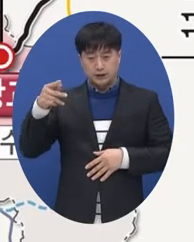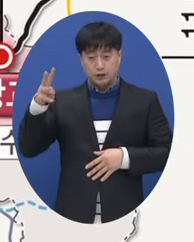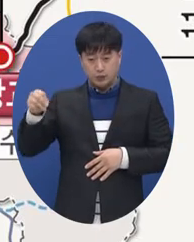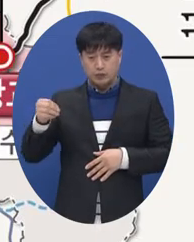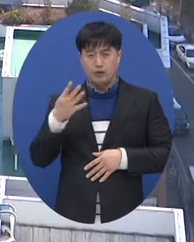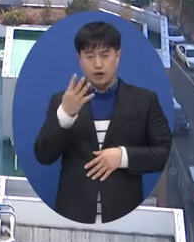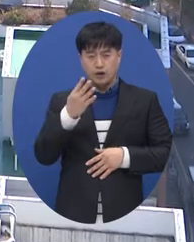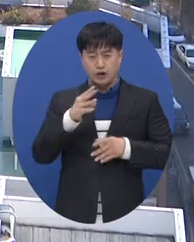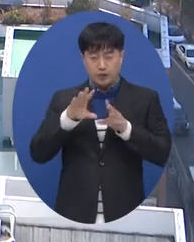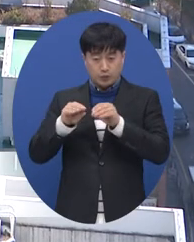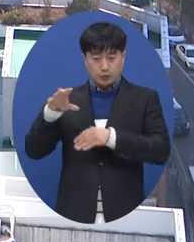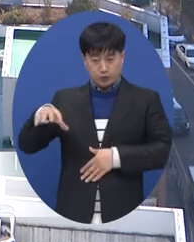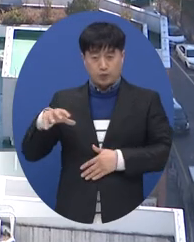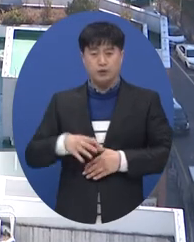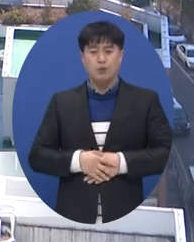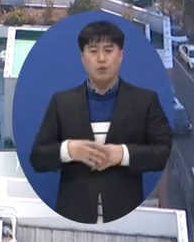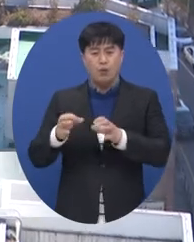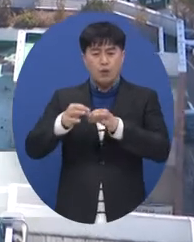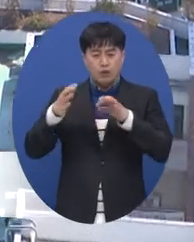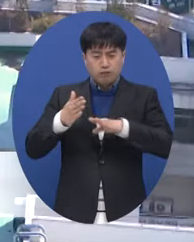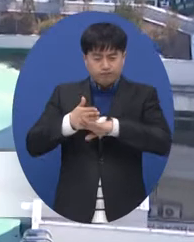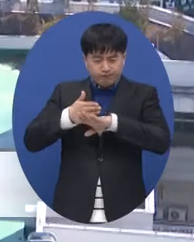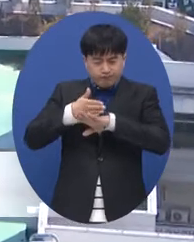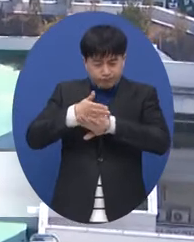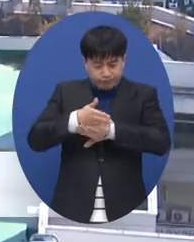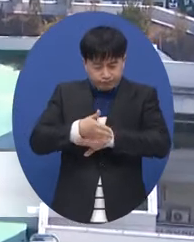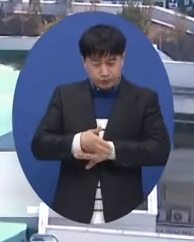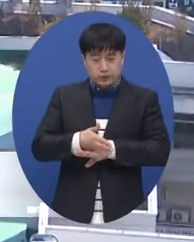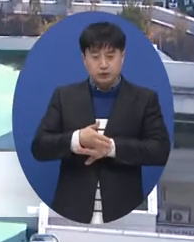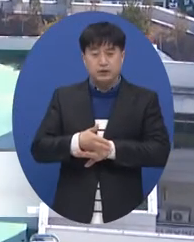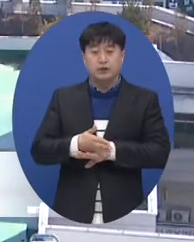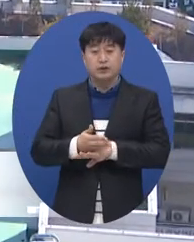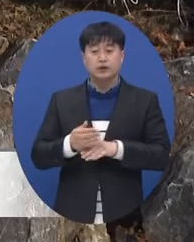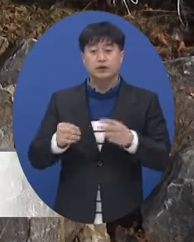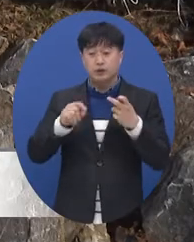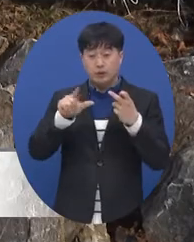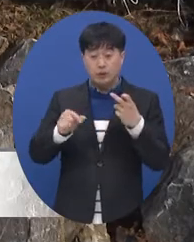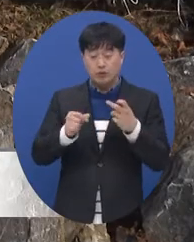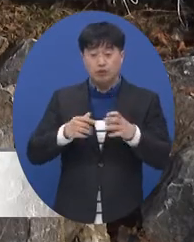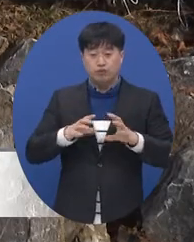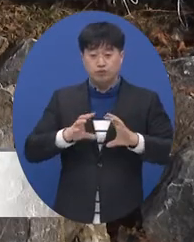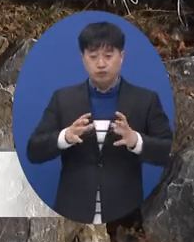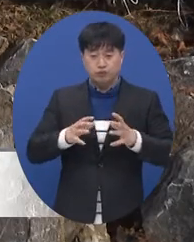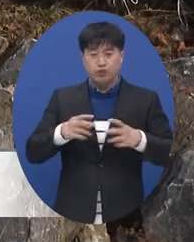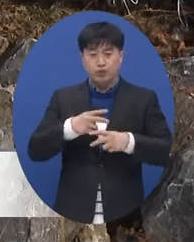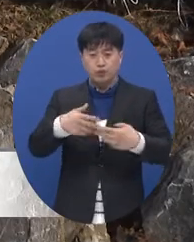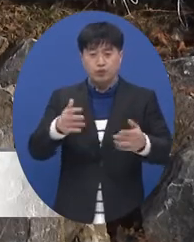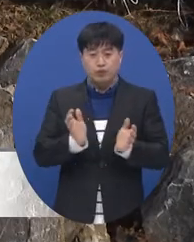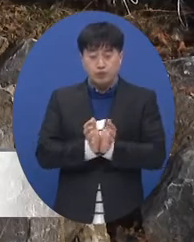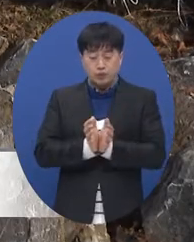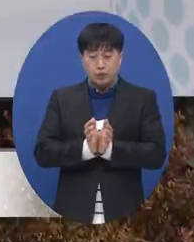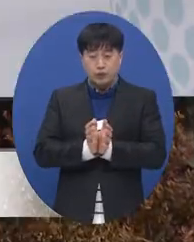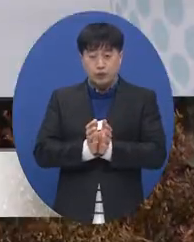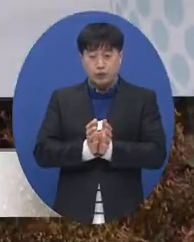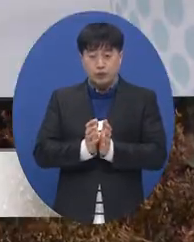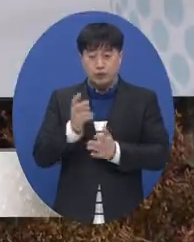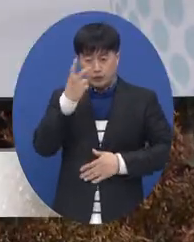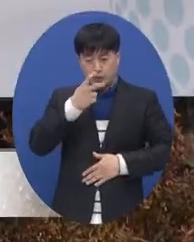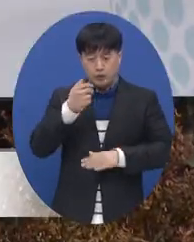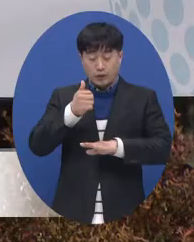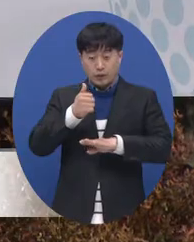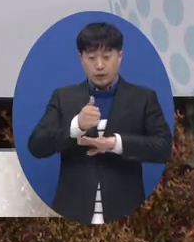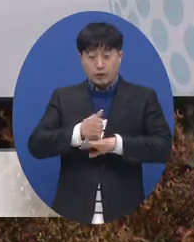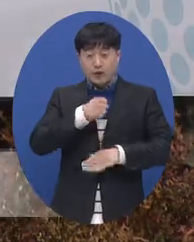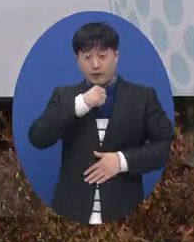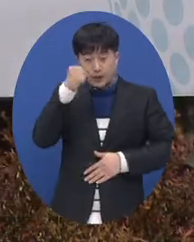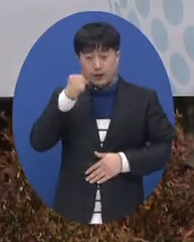정거장입니다. 오랜 기간 지연되다 지난달 중순 국토교통부의 예비 타당성 조사 통과로 사업